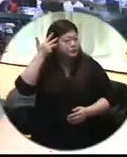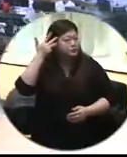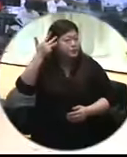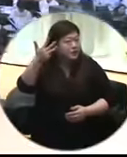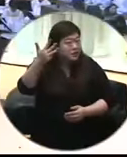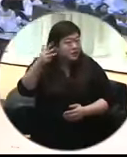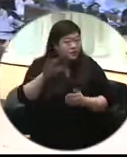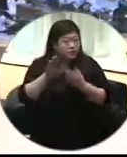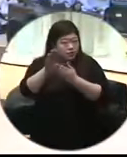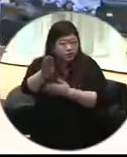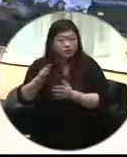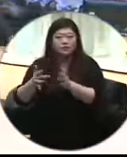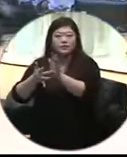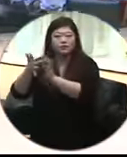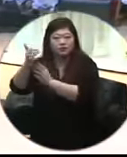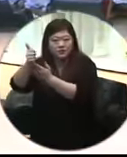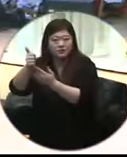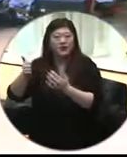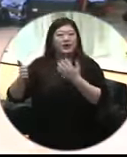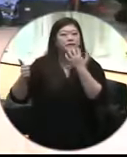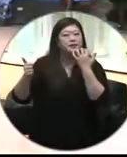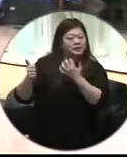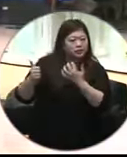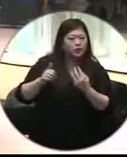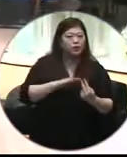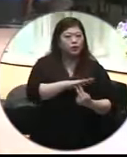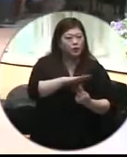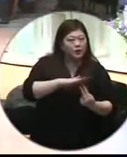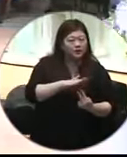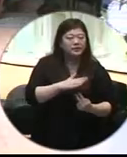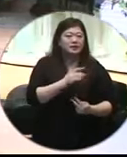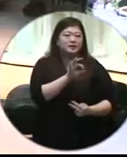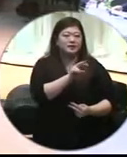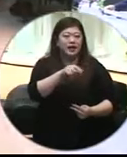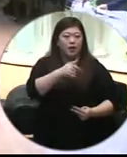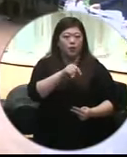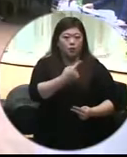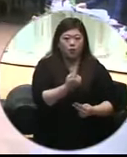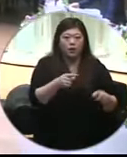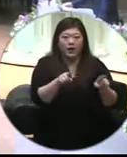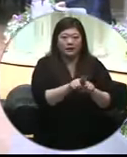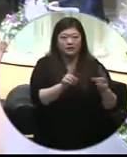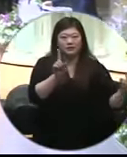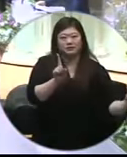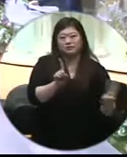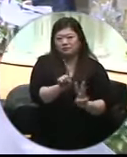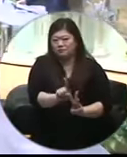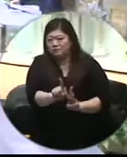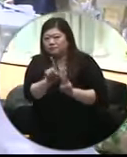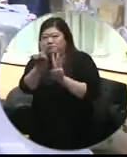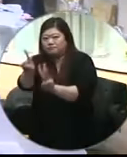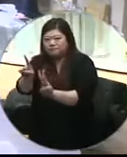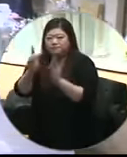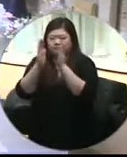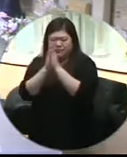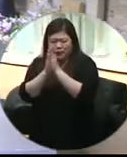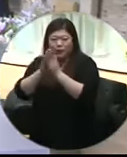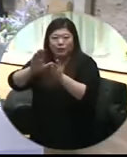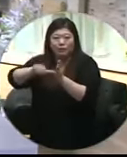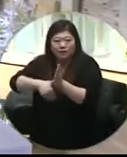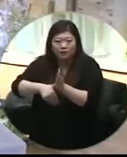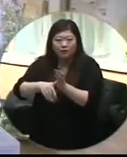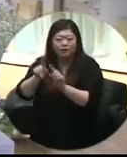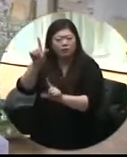예수께서 베드로와 요한과 야고보를 데리고 기도하러 산에 올라가서 기도하실 때에